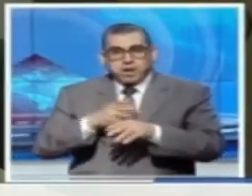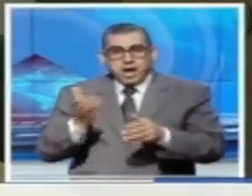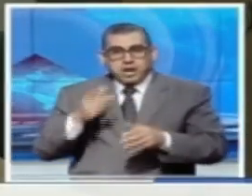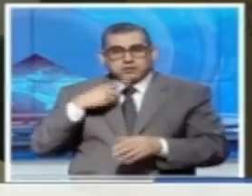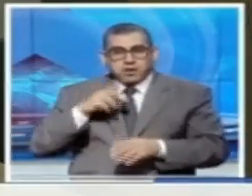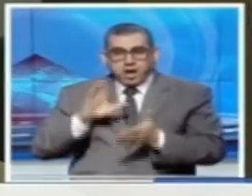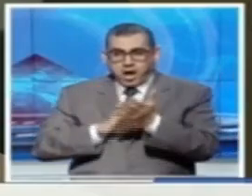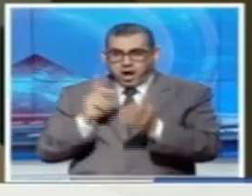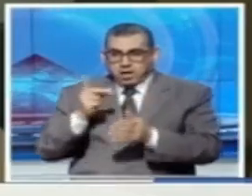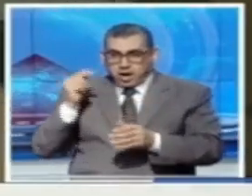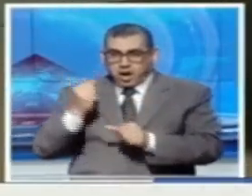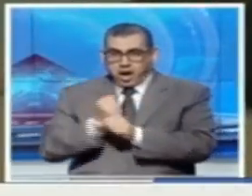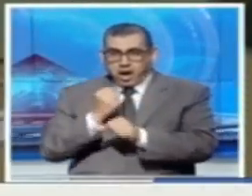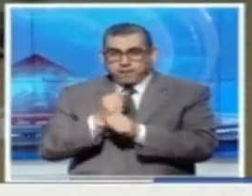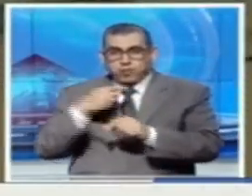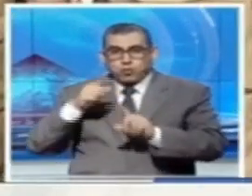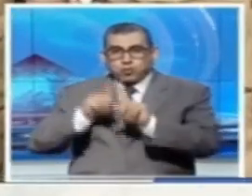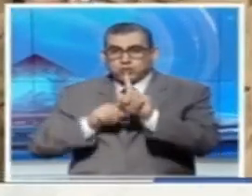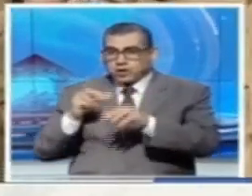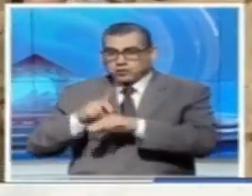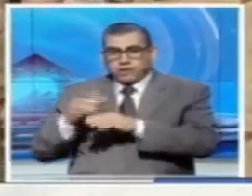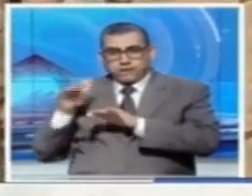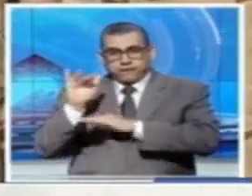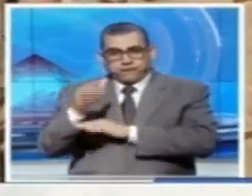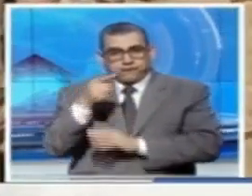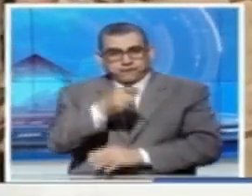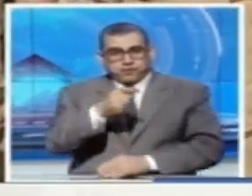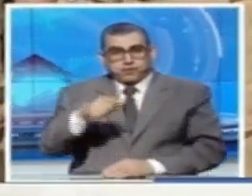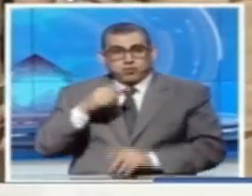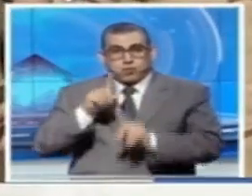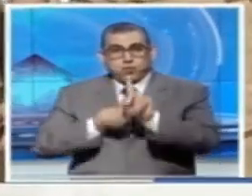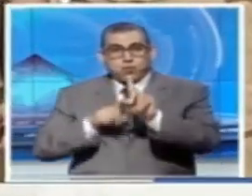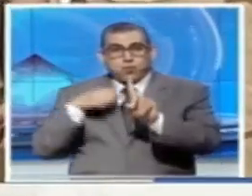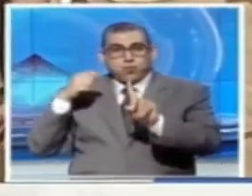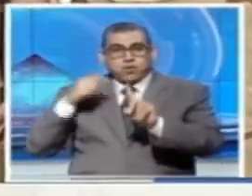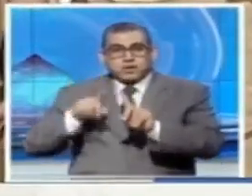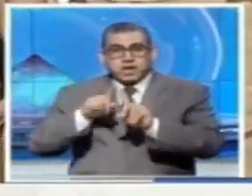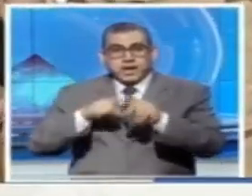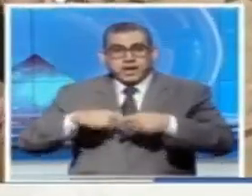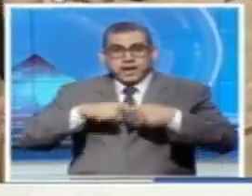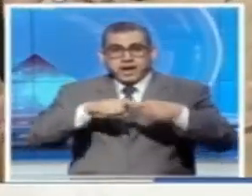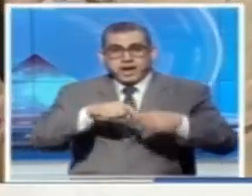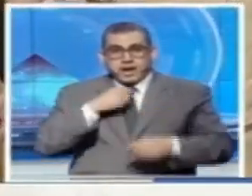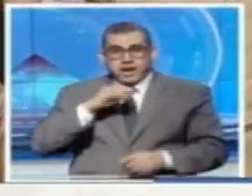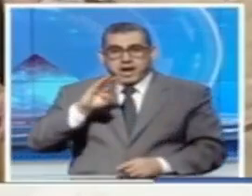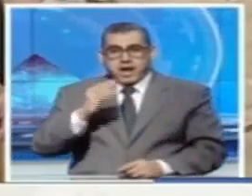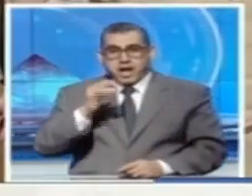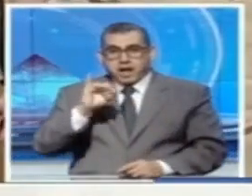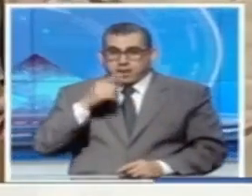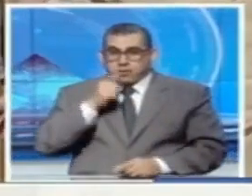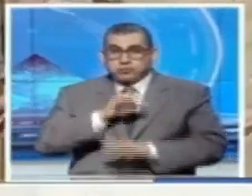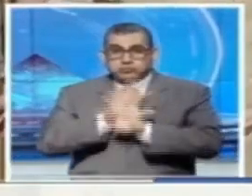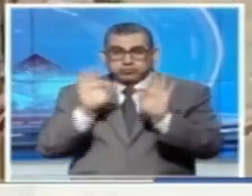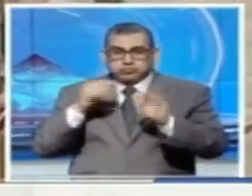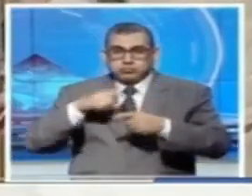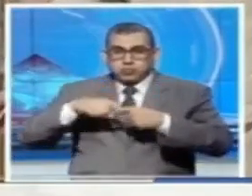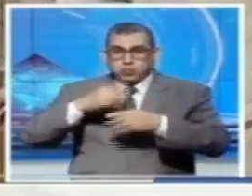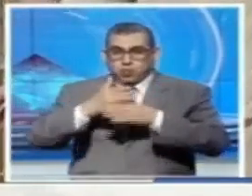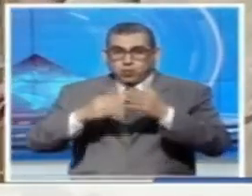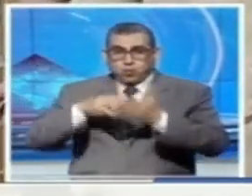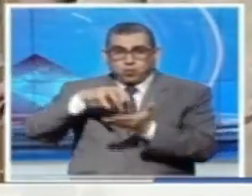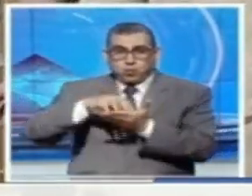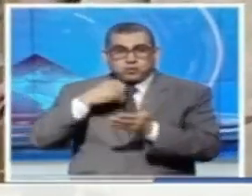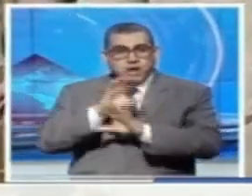والطارئة للعاملين بالوزارة. وأشار الفريق كامل الوزير وزير النقل خلال الجولة إلى أن مقر الوزارة يشمل